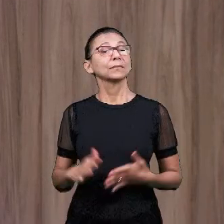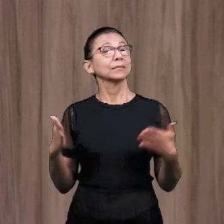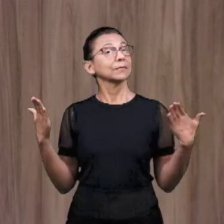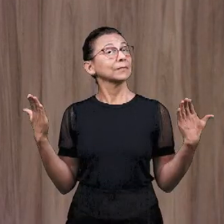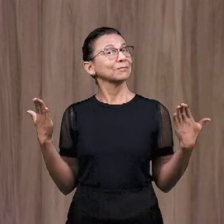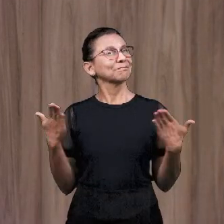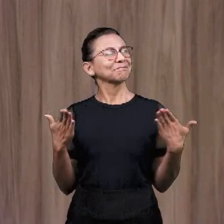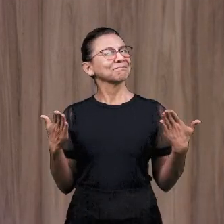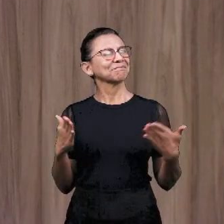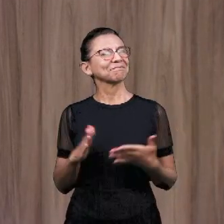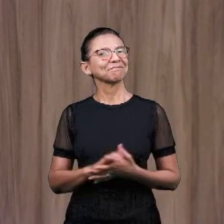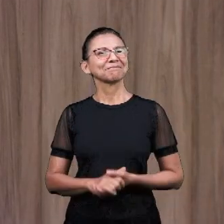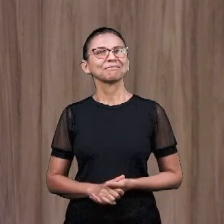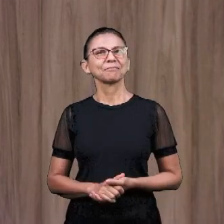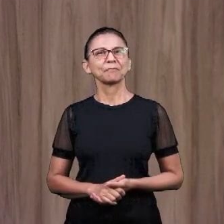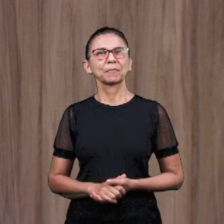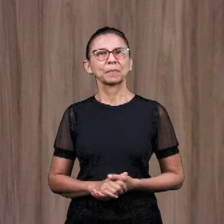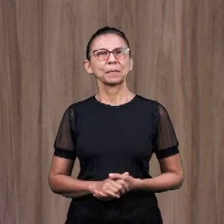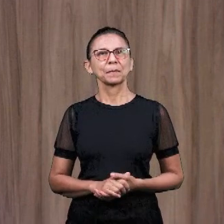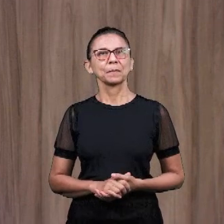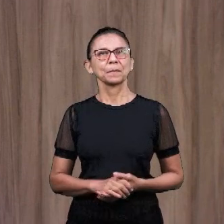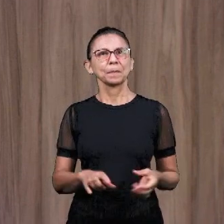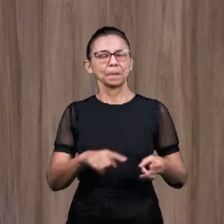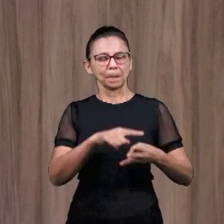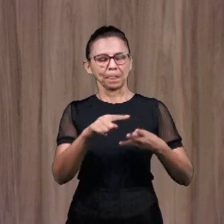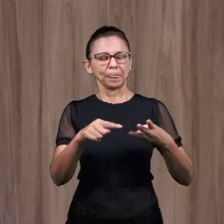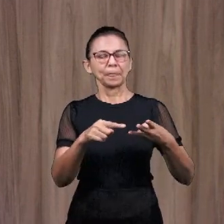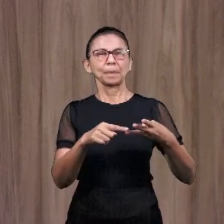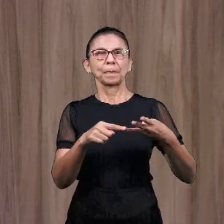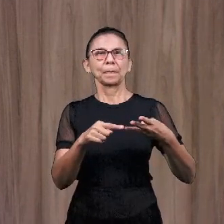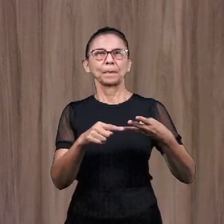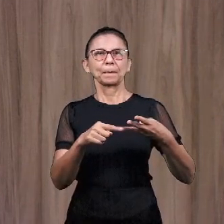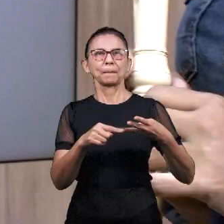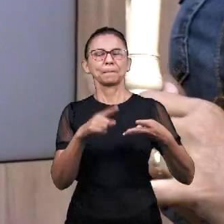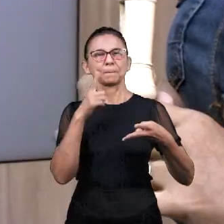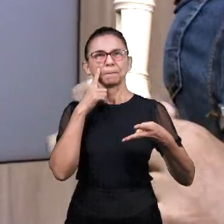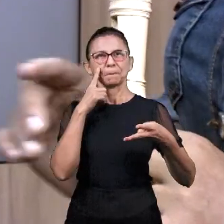Maintenant, nous allons passer à la 3e dernière phrase. Nous allons voir les notes.